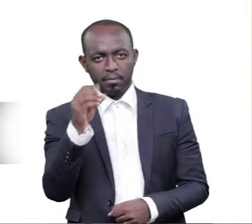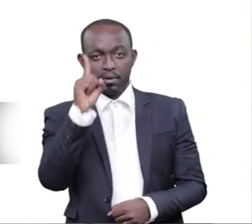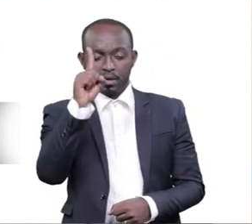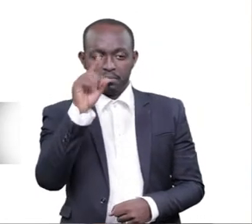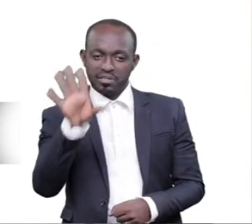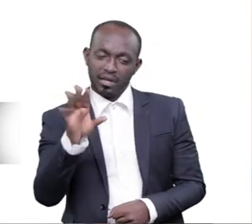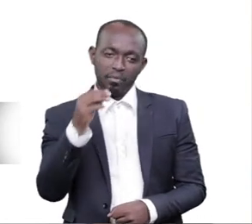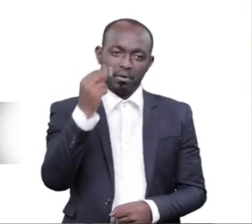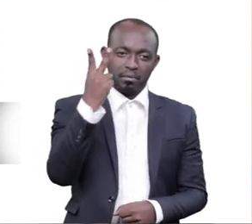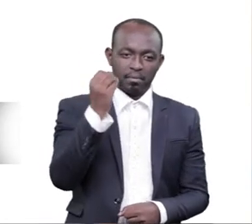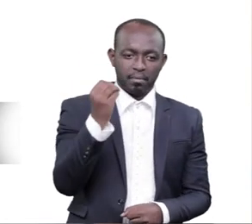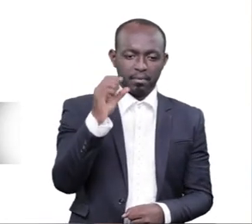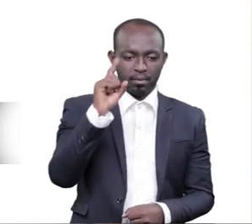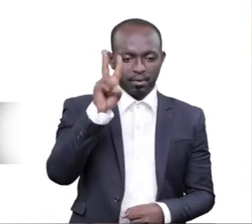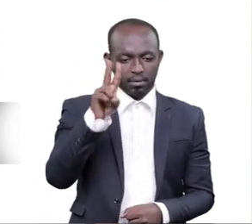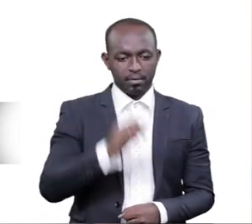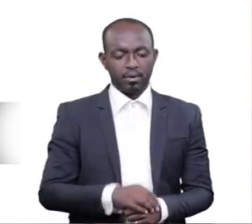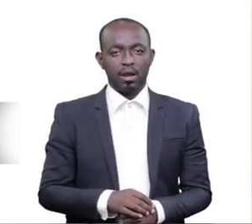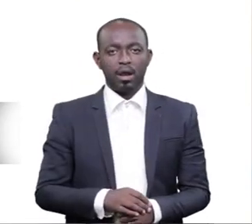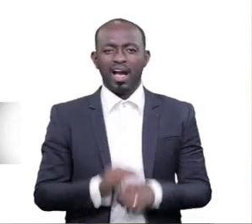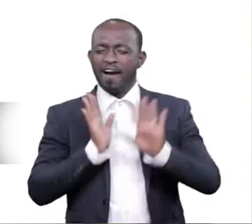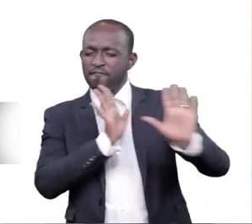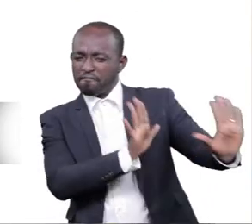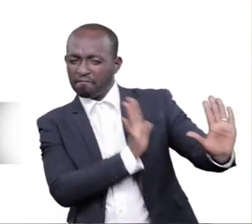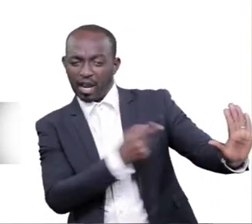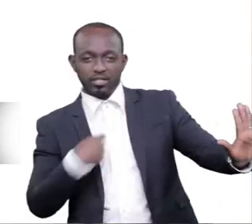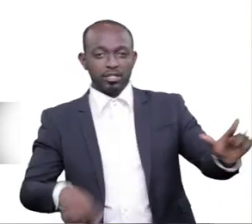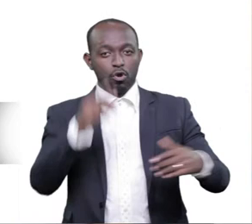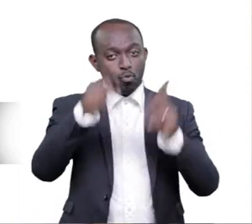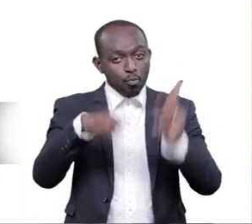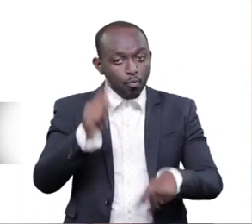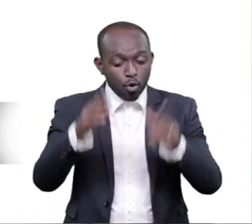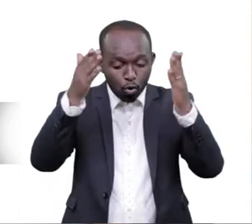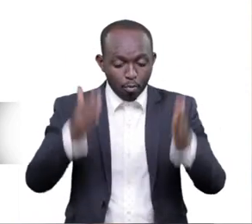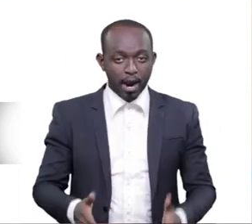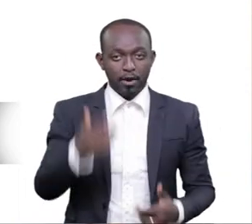2001-2002 akato ku babana na virus itera sida kari kenshi cyane